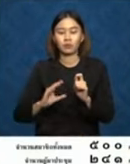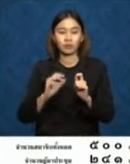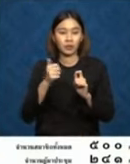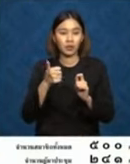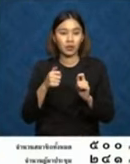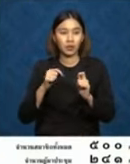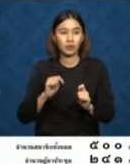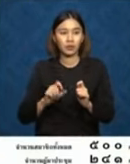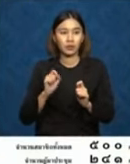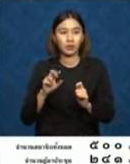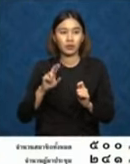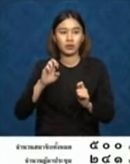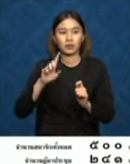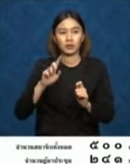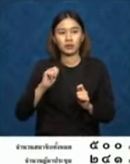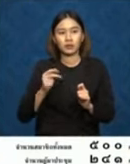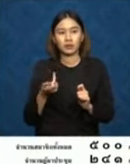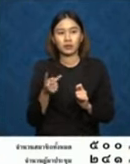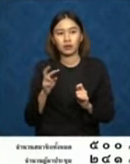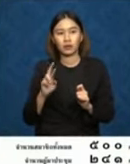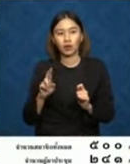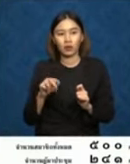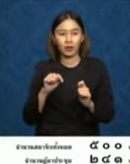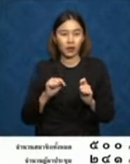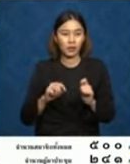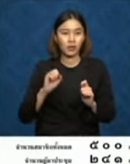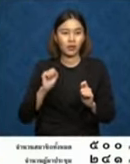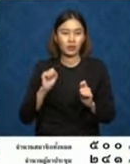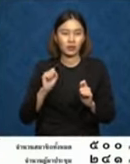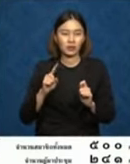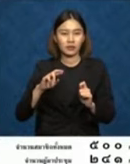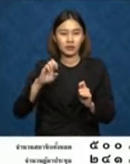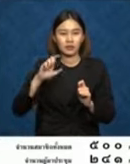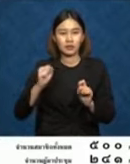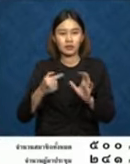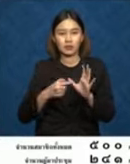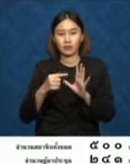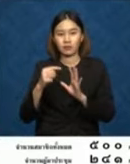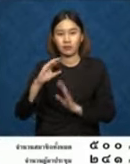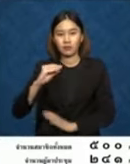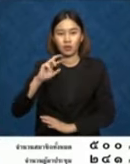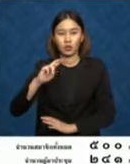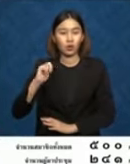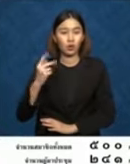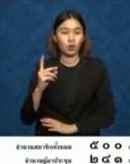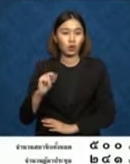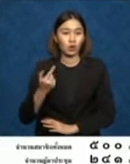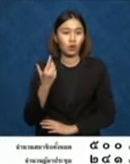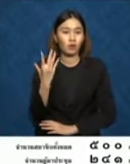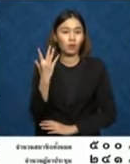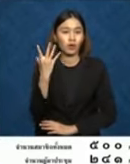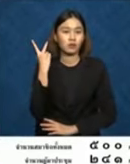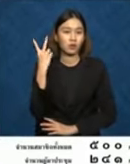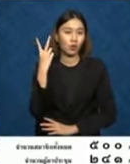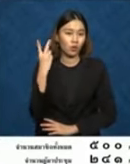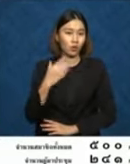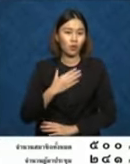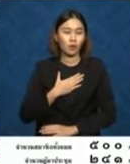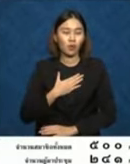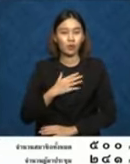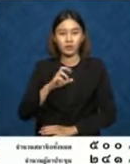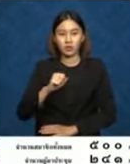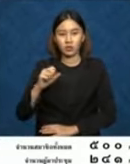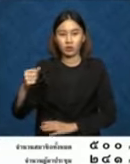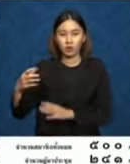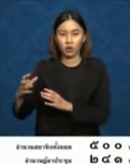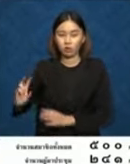ำเภอศรีนครและอำเภอศรีสำโรงผมเองนะครับเมื่อวานเมื่อ2วันก่อนผมกับท่านสสรวี